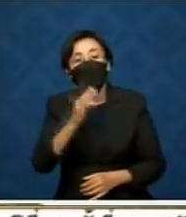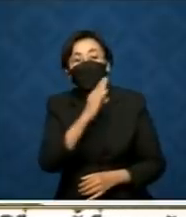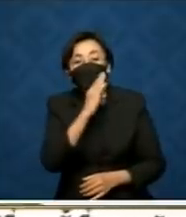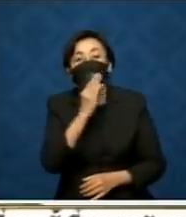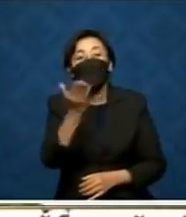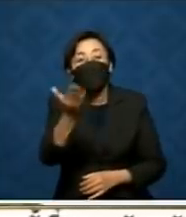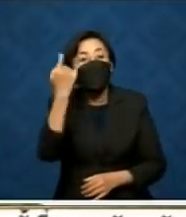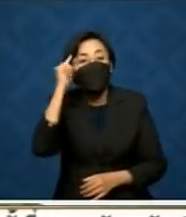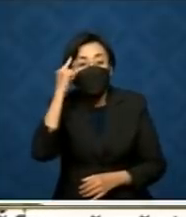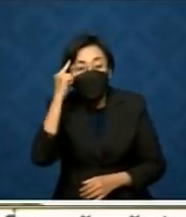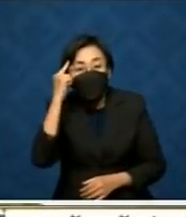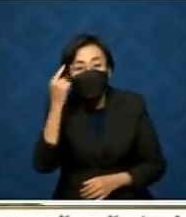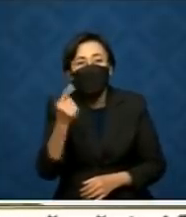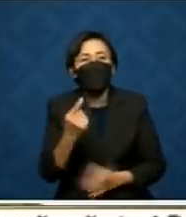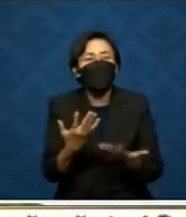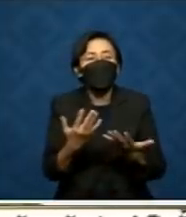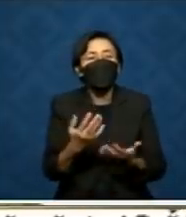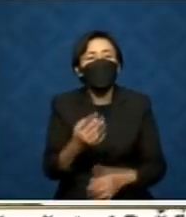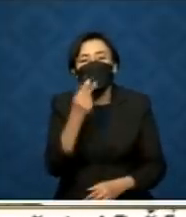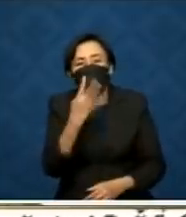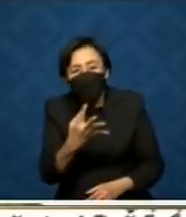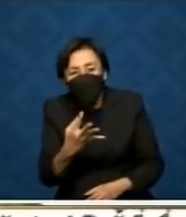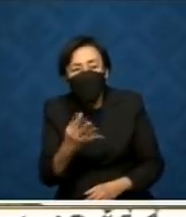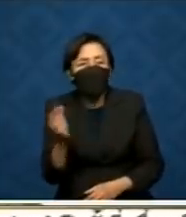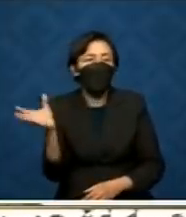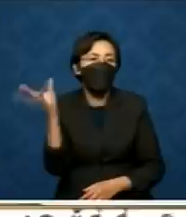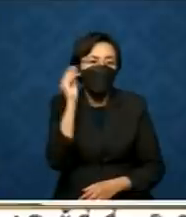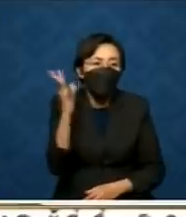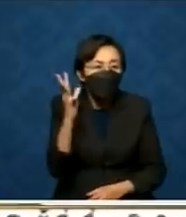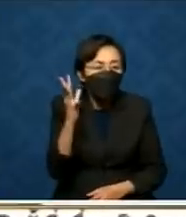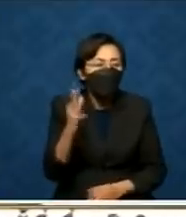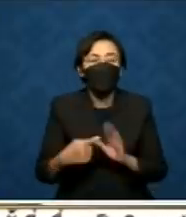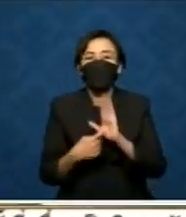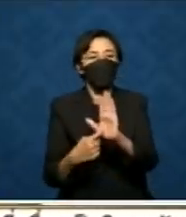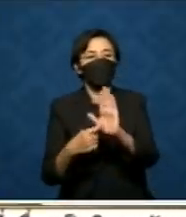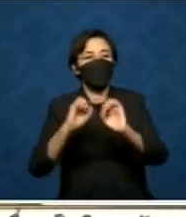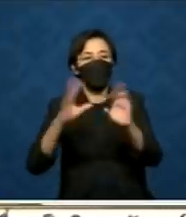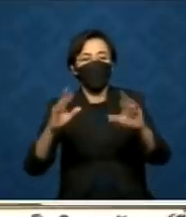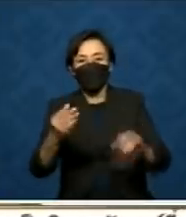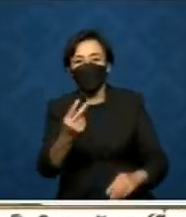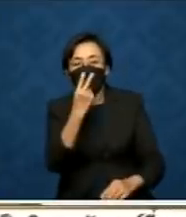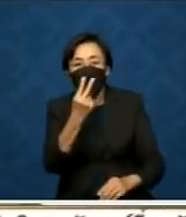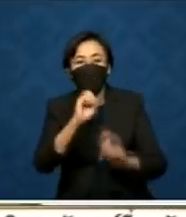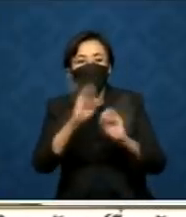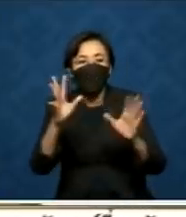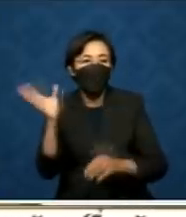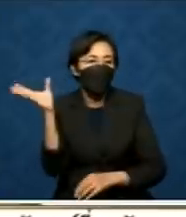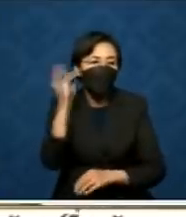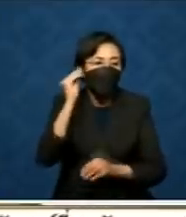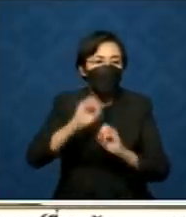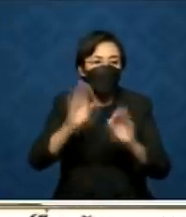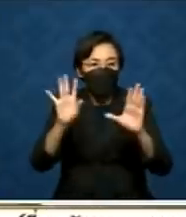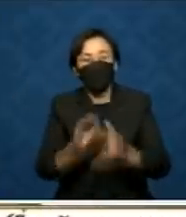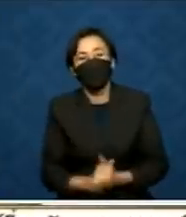รู้ท่านตาไม่เคยเห็นหนูไม่ฟังก็มากระแทกตามากระแทกกูก็จะเลยอ่ะก็จะได้รู้ได้เห็นเพราะฉะนั้น